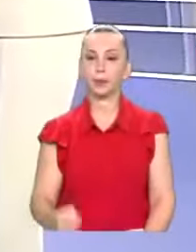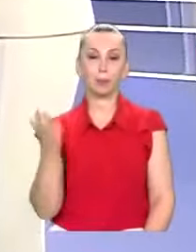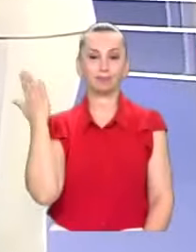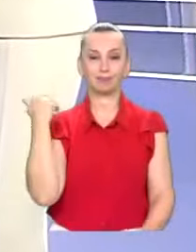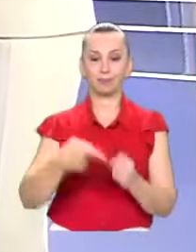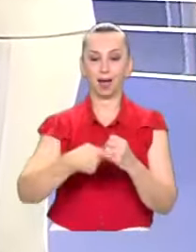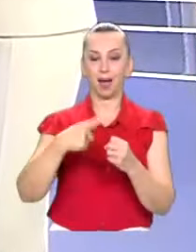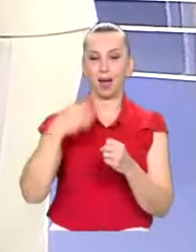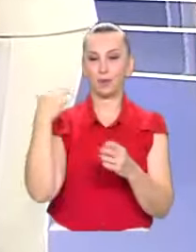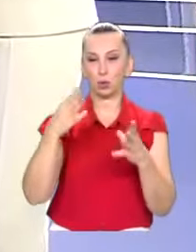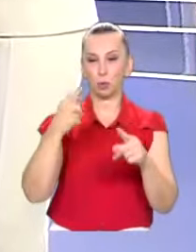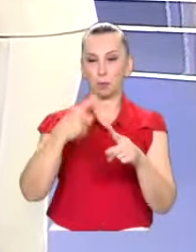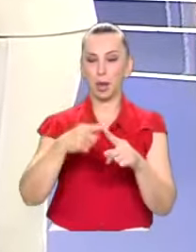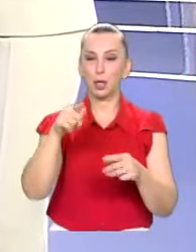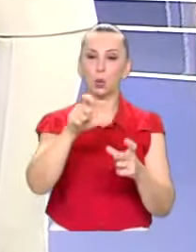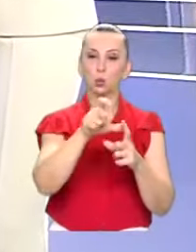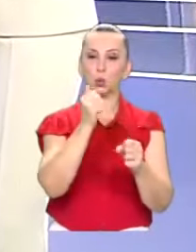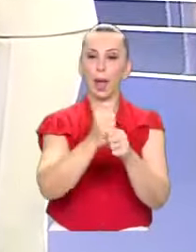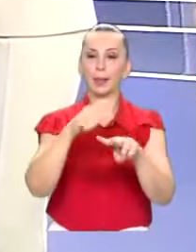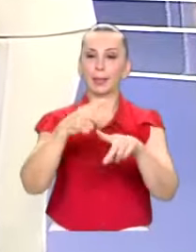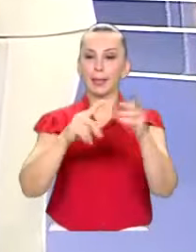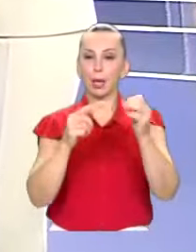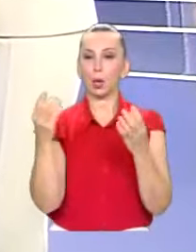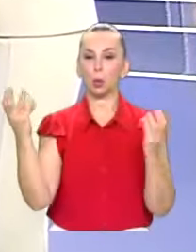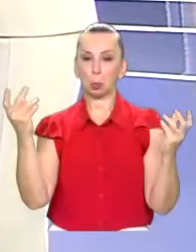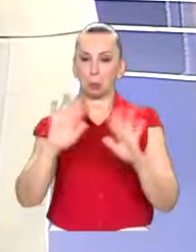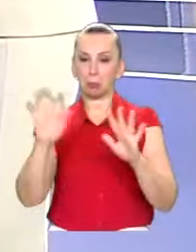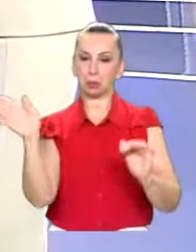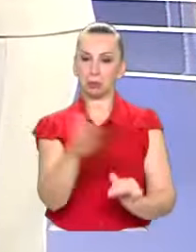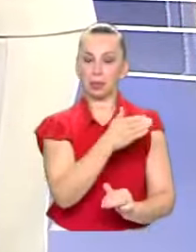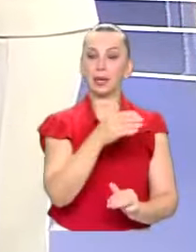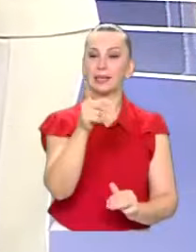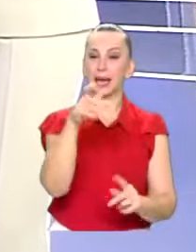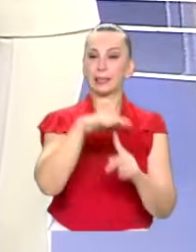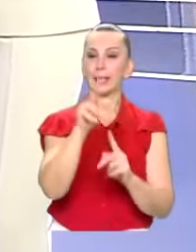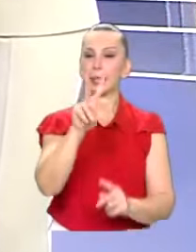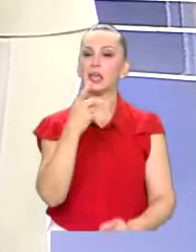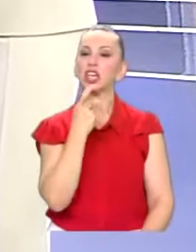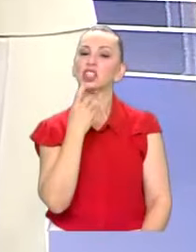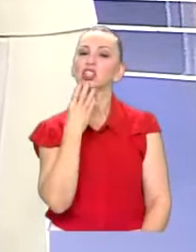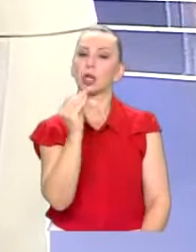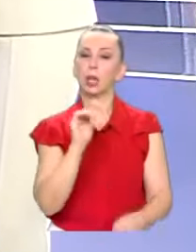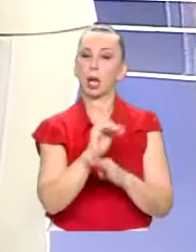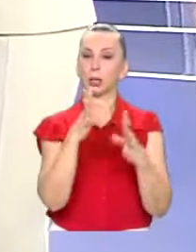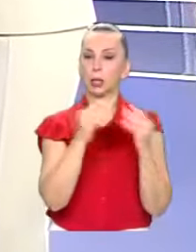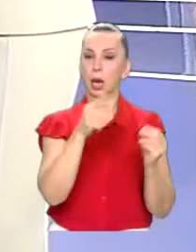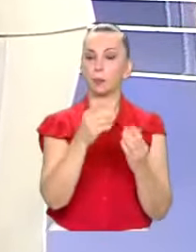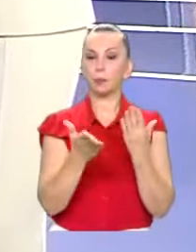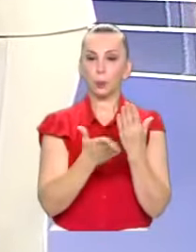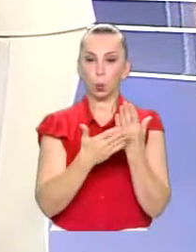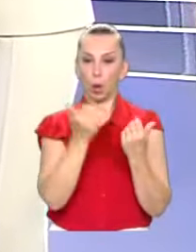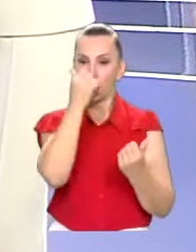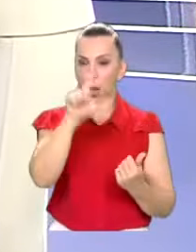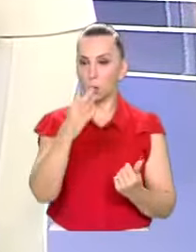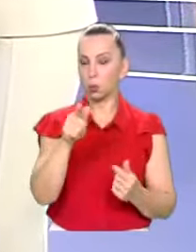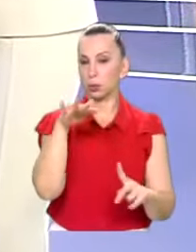Geçtiğimiz hafta sonu Sultan Gazi'de düğün çıkışı yaşanan silahlı saldırıda 20 yaşındaki genç hayatını kaybetmişti. Düğünü kana